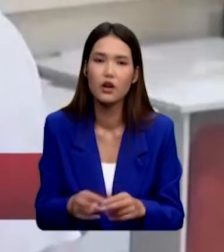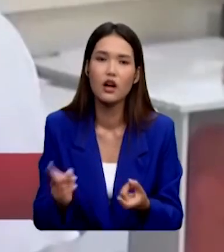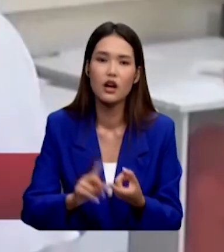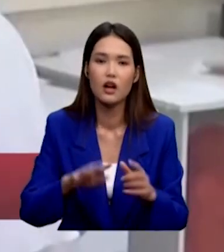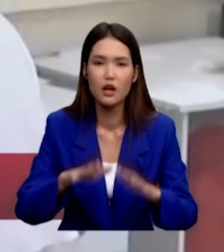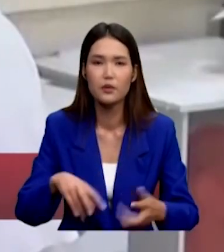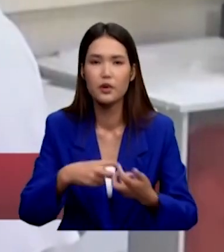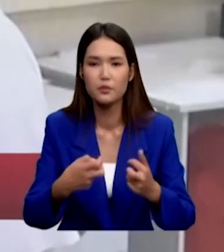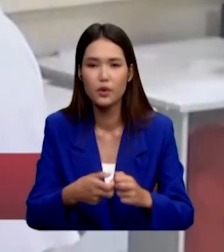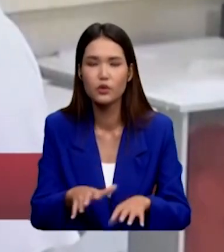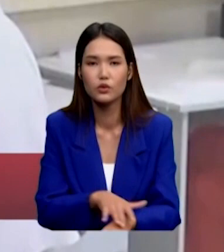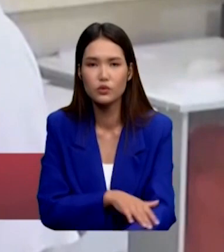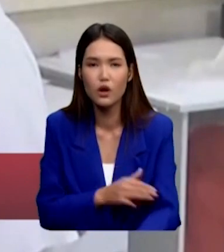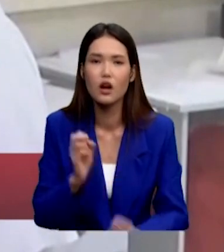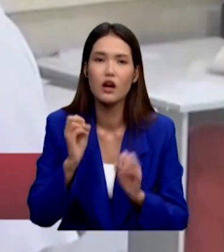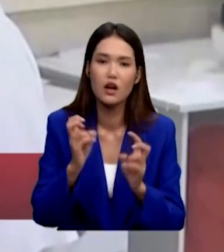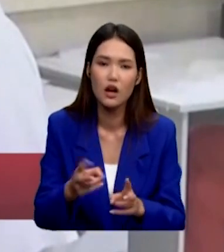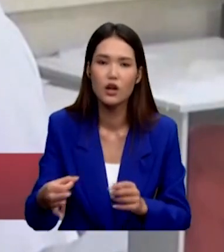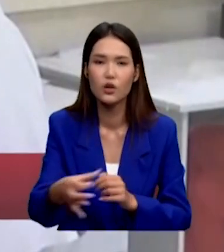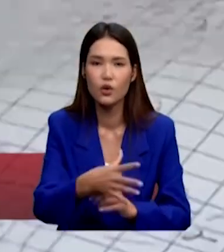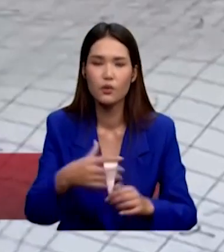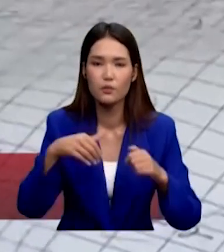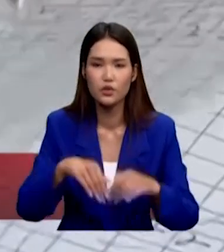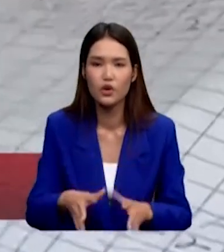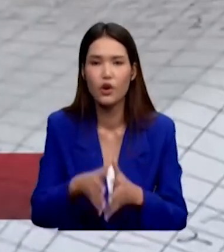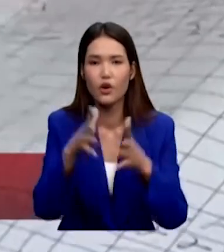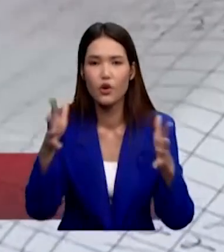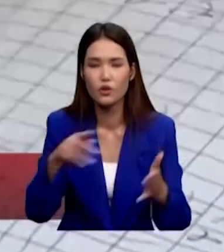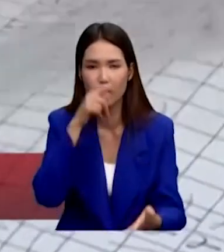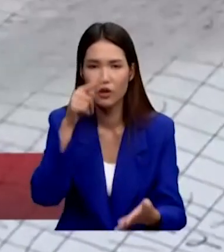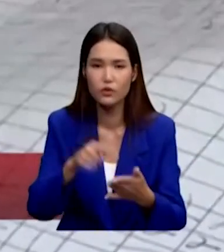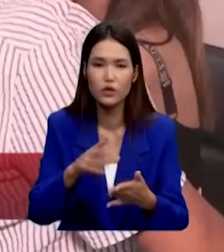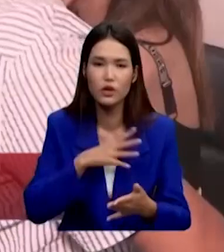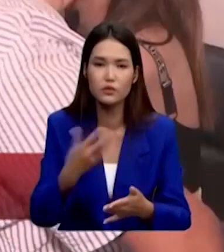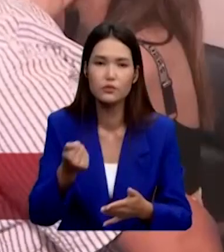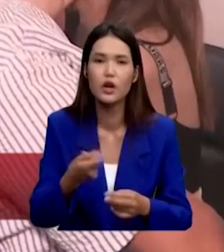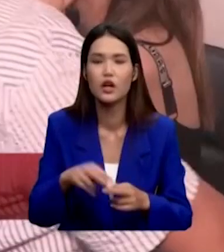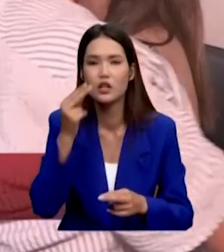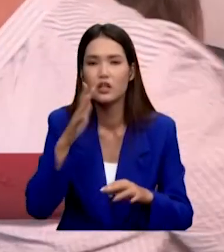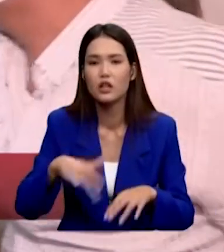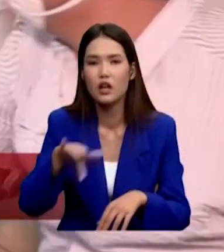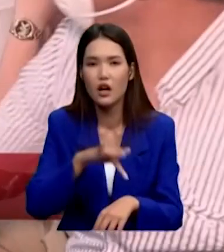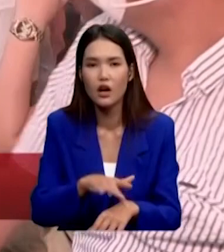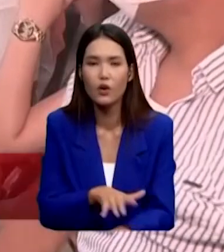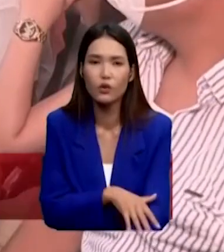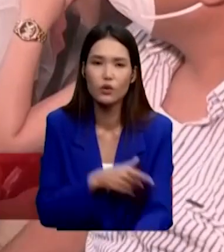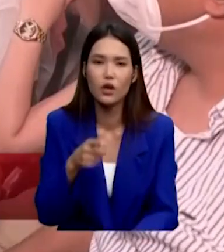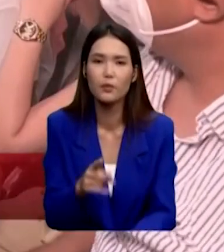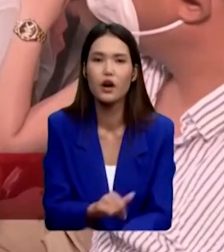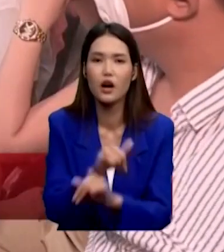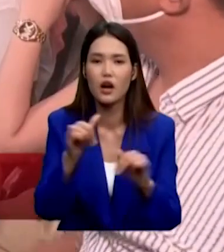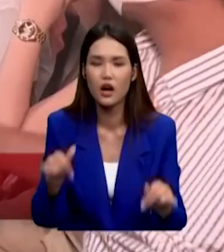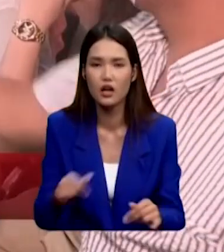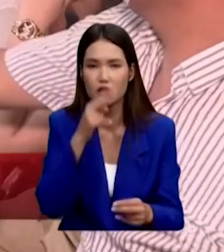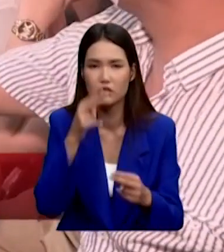азаматтар мәселе үкіметтік деңгейде қаралып, оң шешімін тапса дейді. Өйткені түсікте ағзасын алмастыру үшін кезекте тұрғандар саны 1000-нан асады. Көбінің